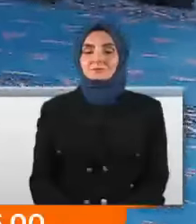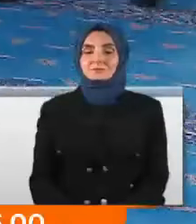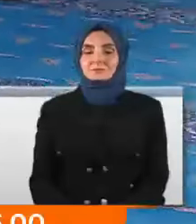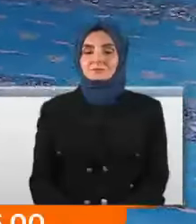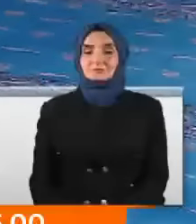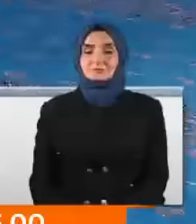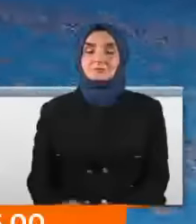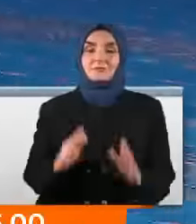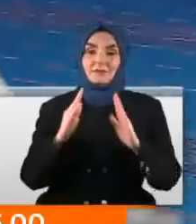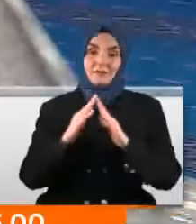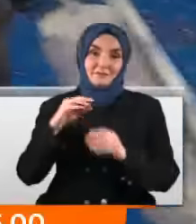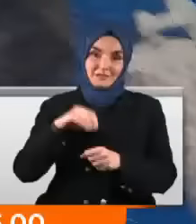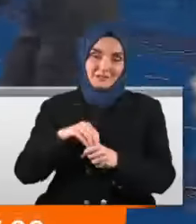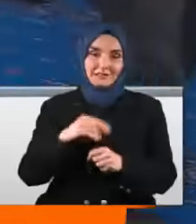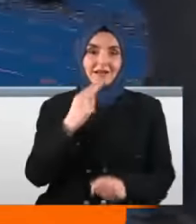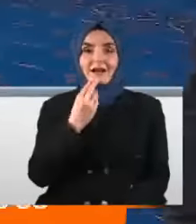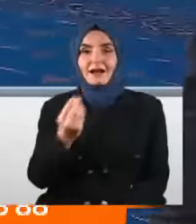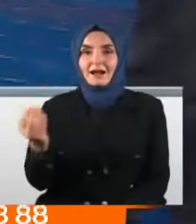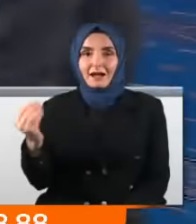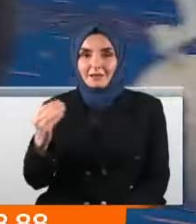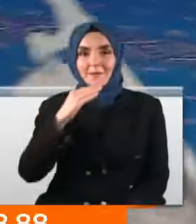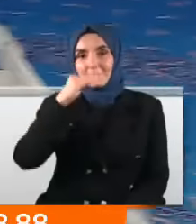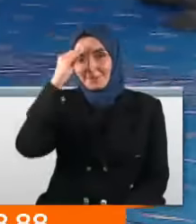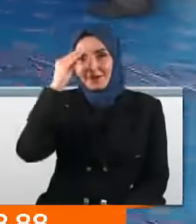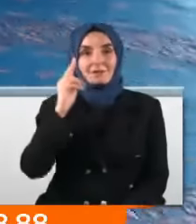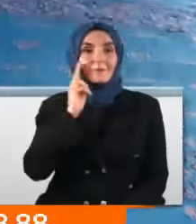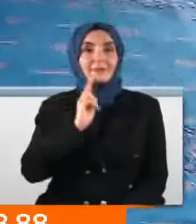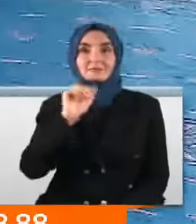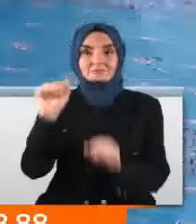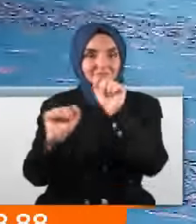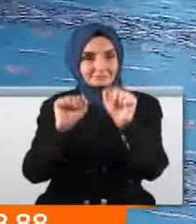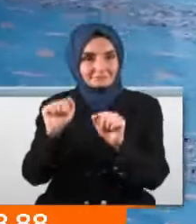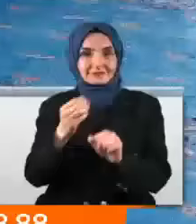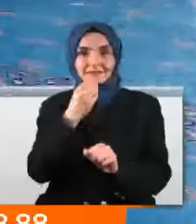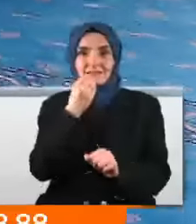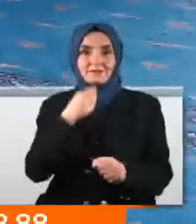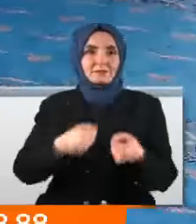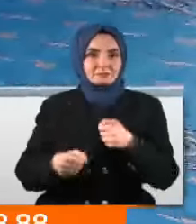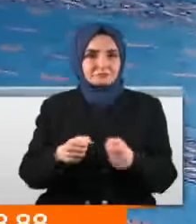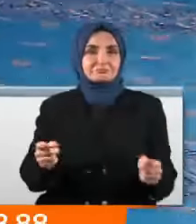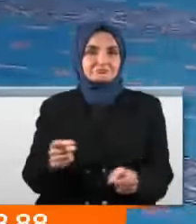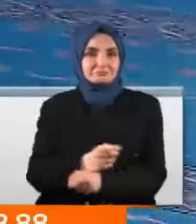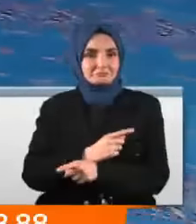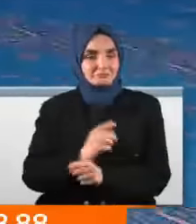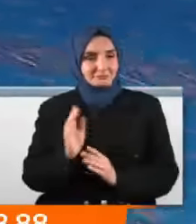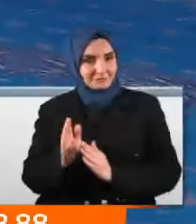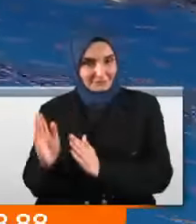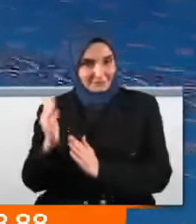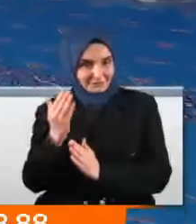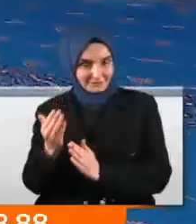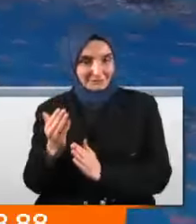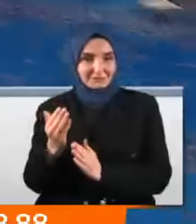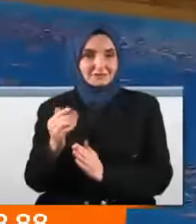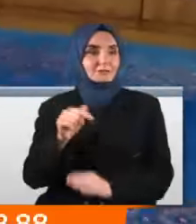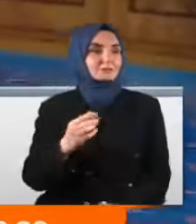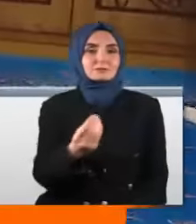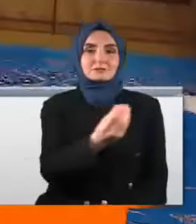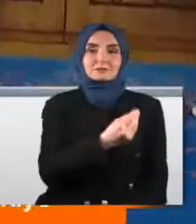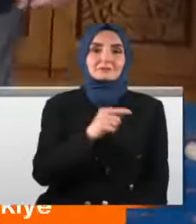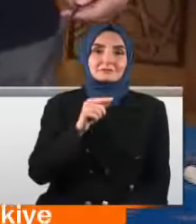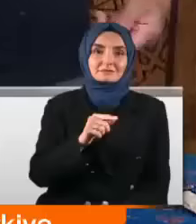Evde hanımların bayram temizliği, yemek telaşı devam ederken işte cemaat de camileri bayramı hazırlıyor. Cemaat